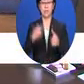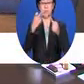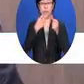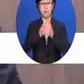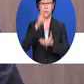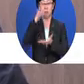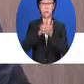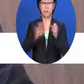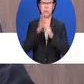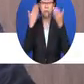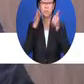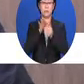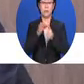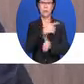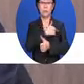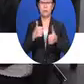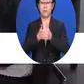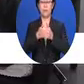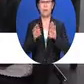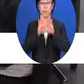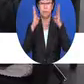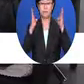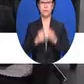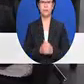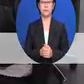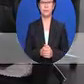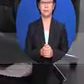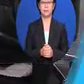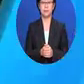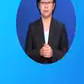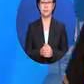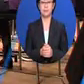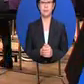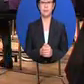제12차 천안사랑장학재단 이사회가 24일 개최되었습니다.